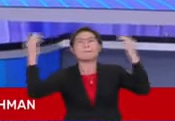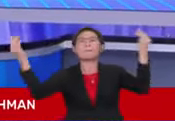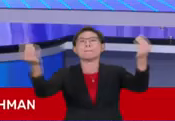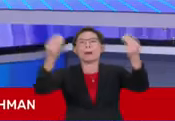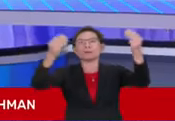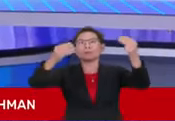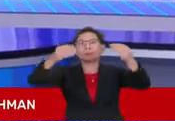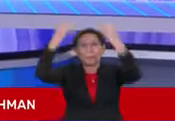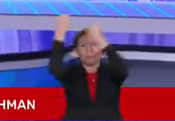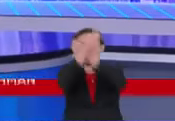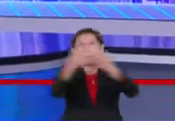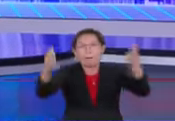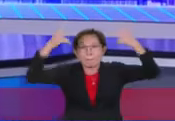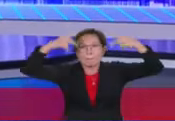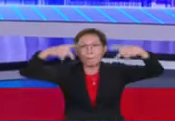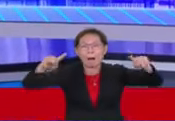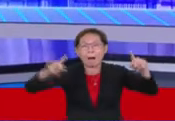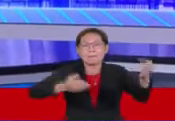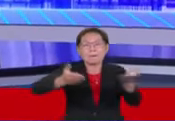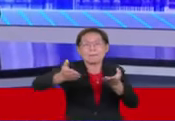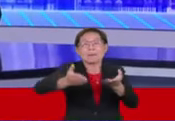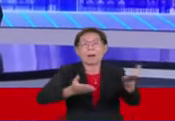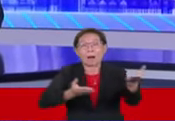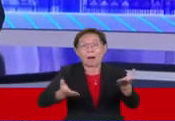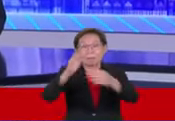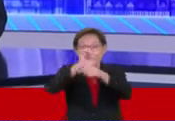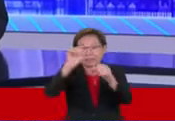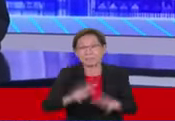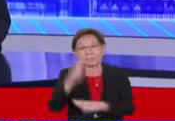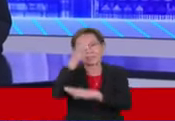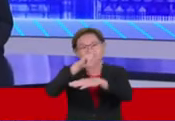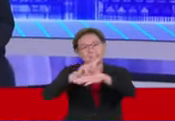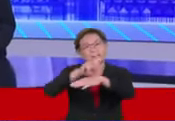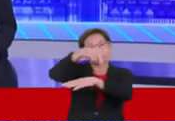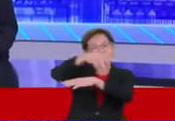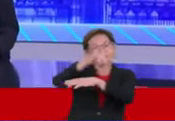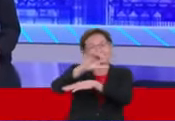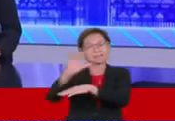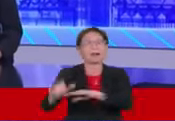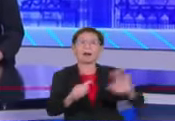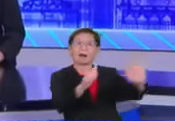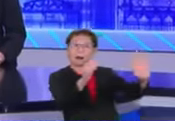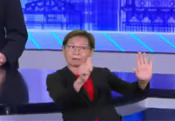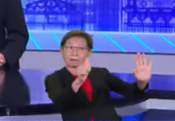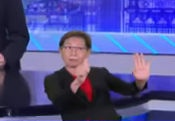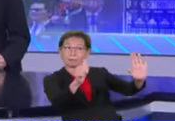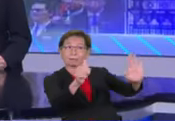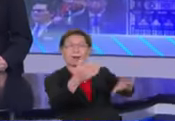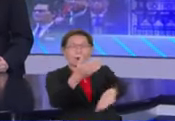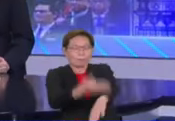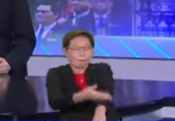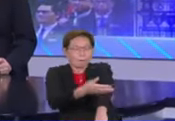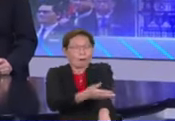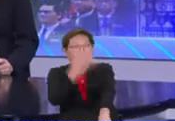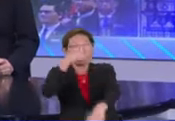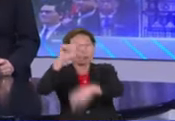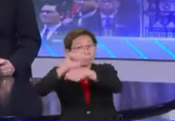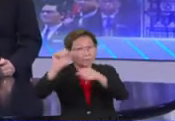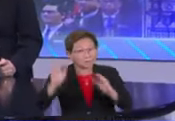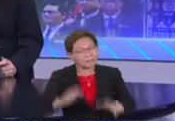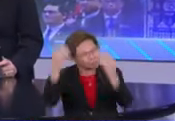Amanat Perdana Perkhidmatan Awam ke-18 di PICC. 6 inisiatif penambahbaikan untuk penjawat